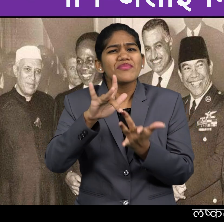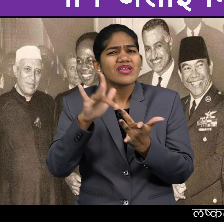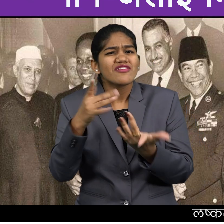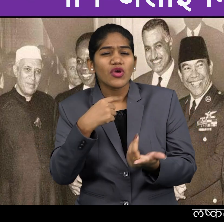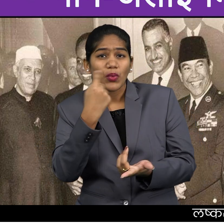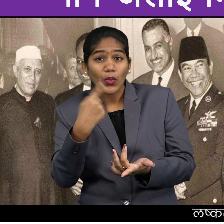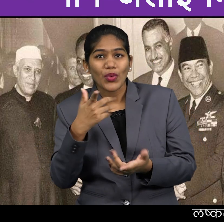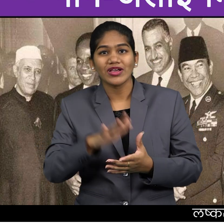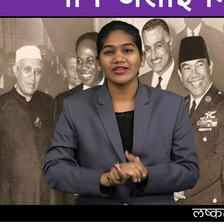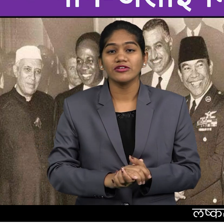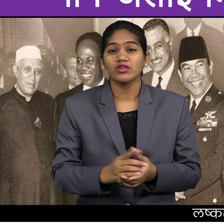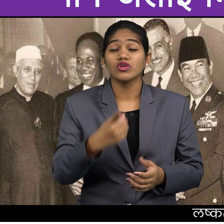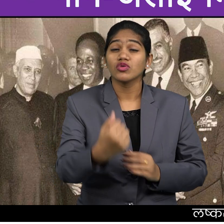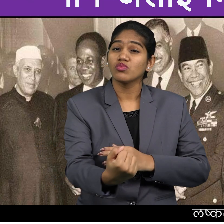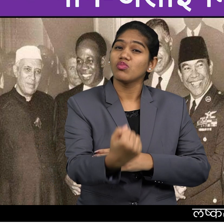लष्करी आणि